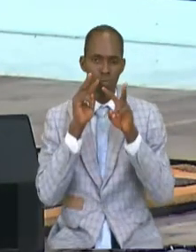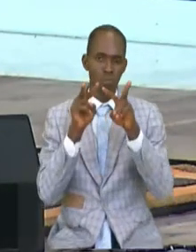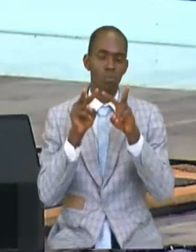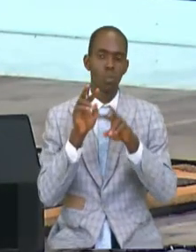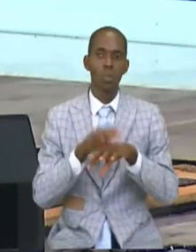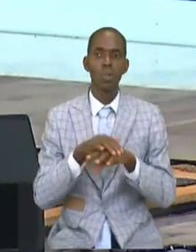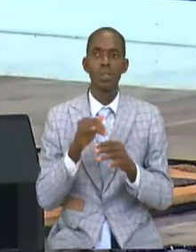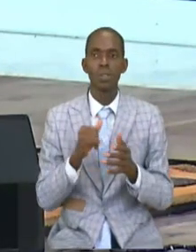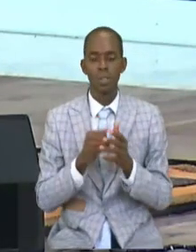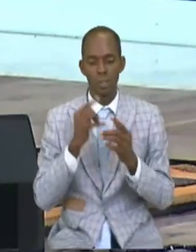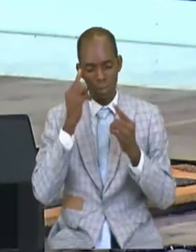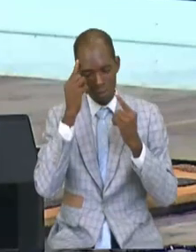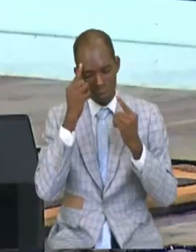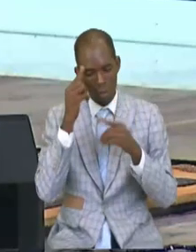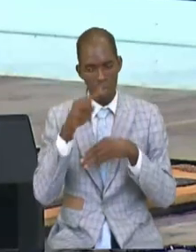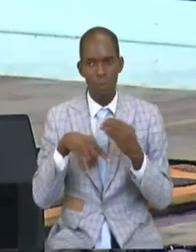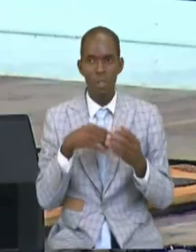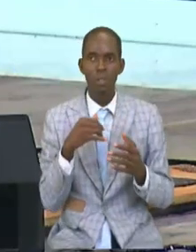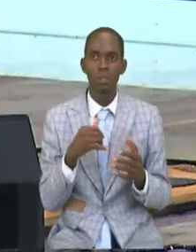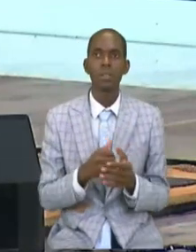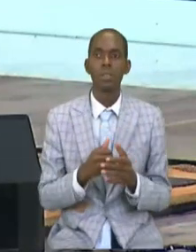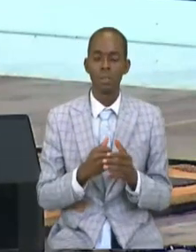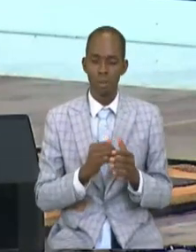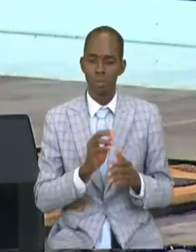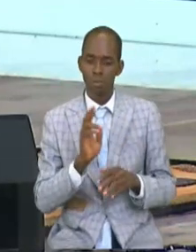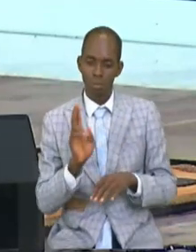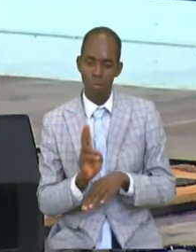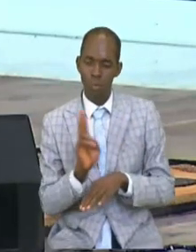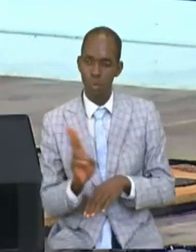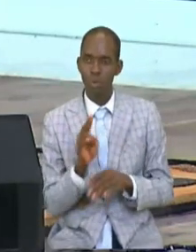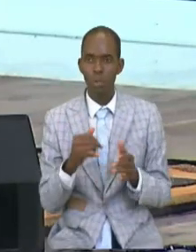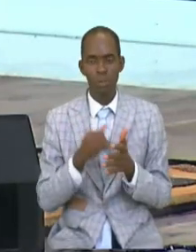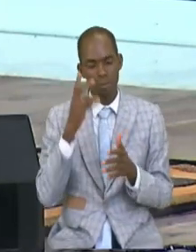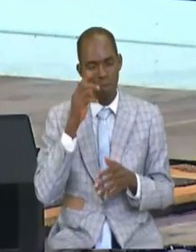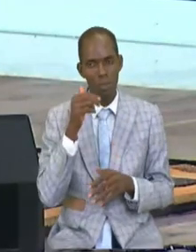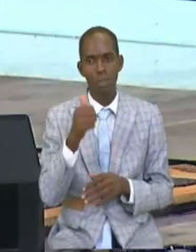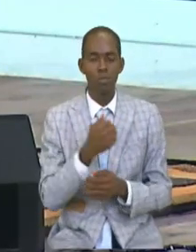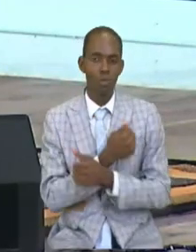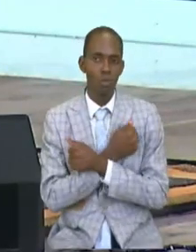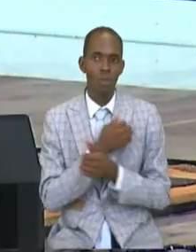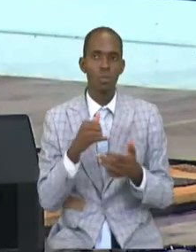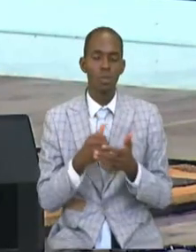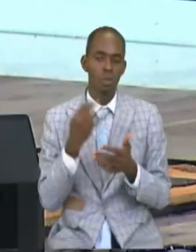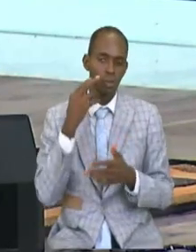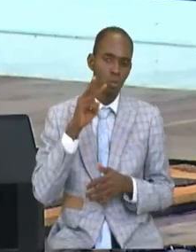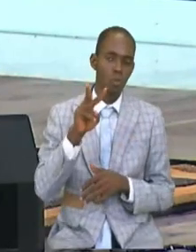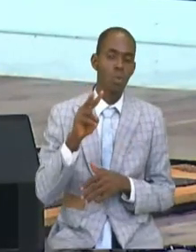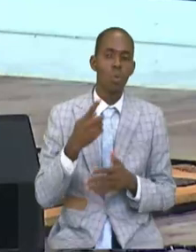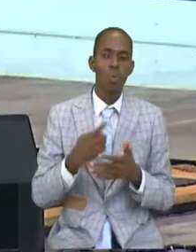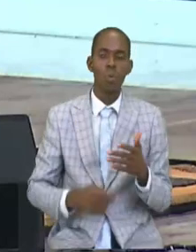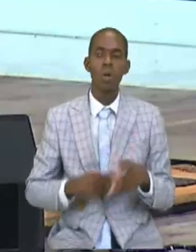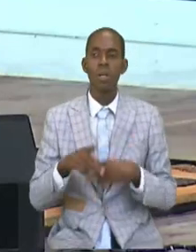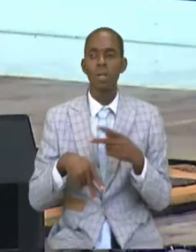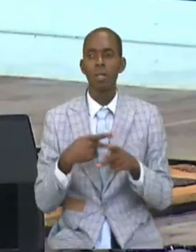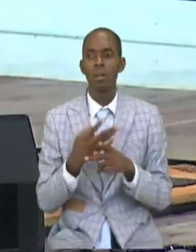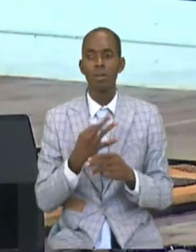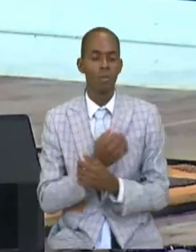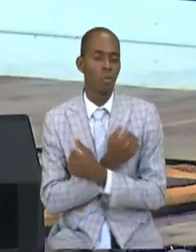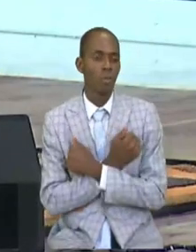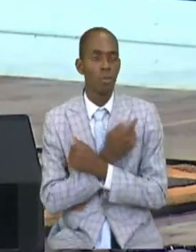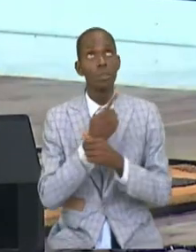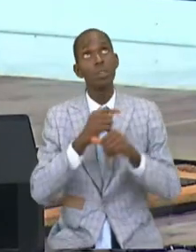là, contemplez la chose là, pensez à la chose là, alors embrassez la chose là. Voyez quel amour